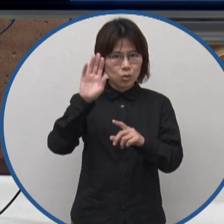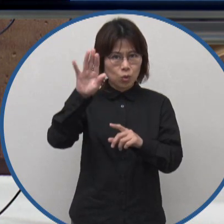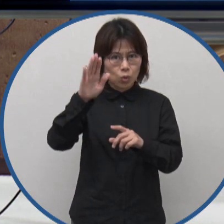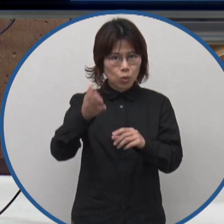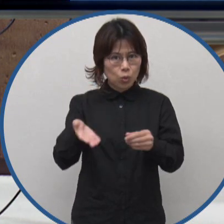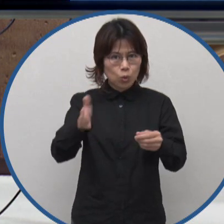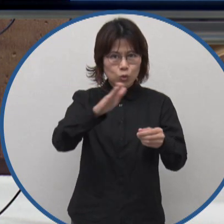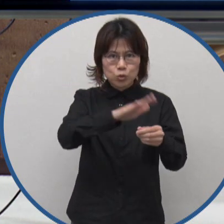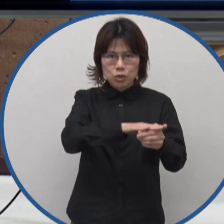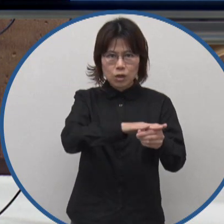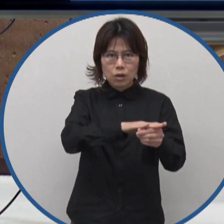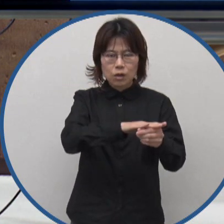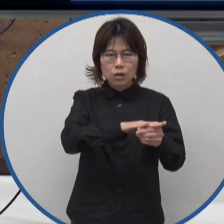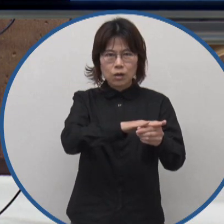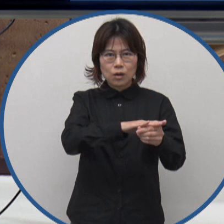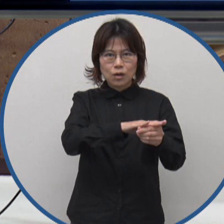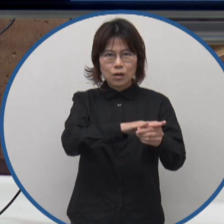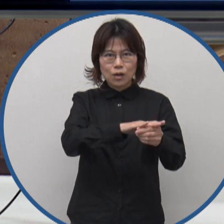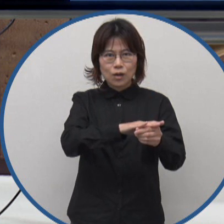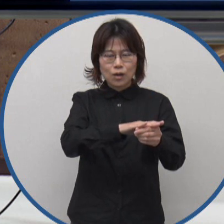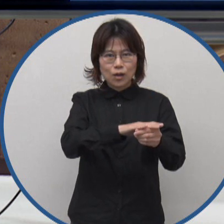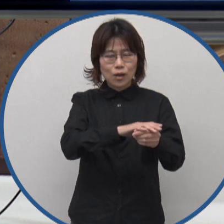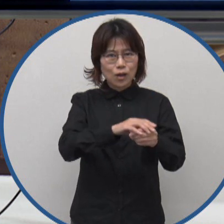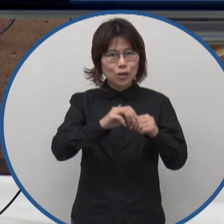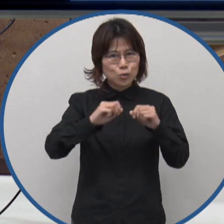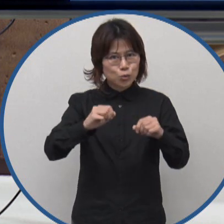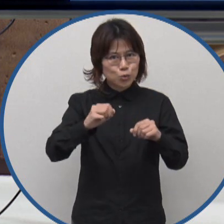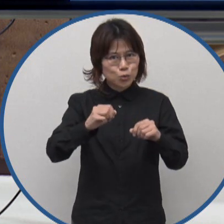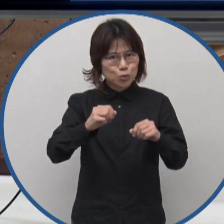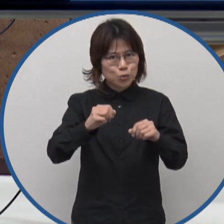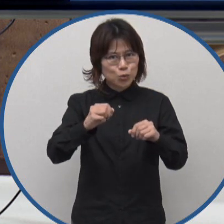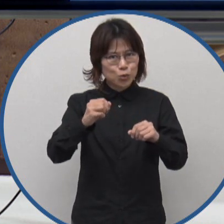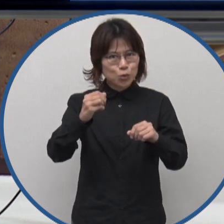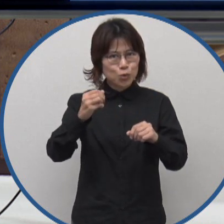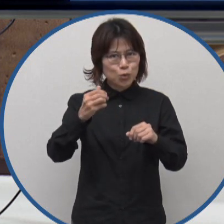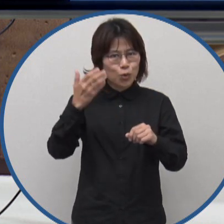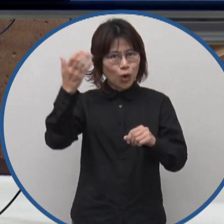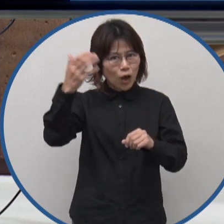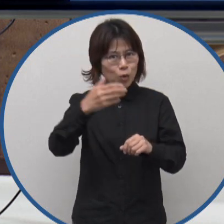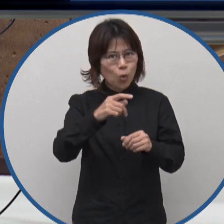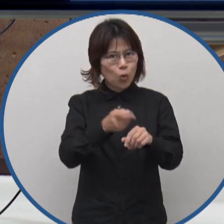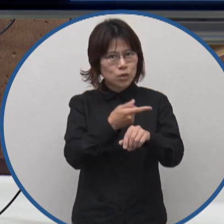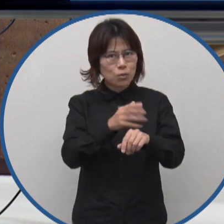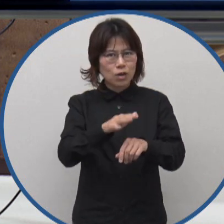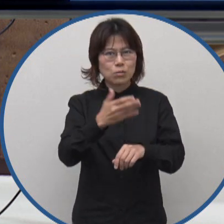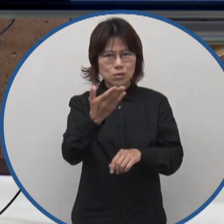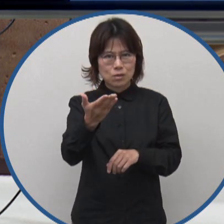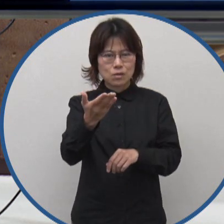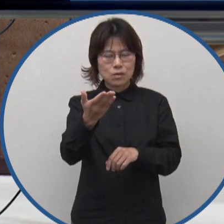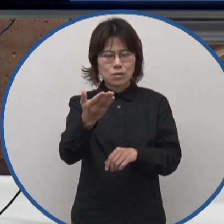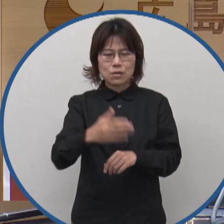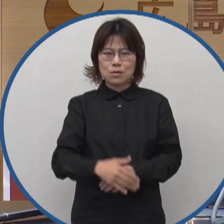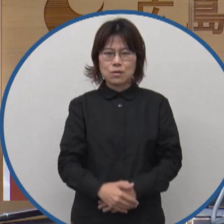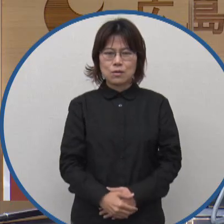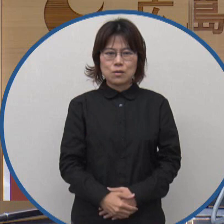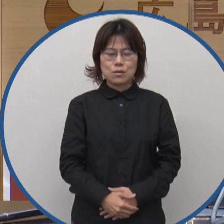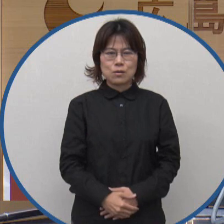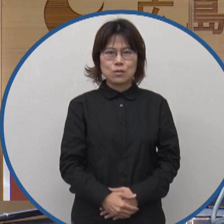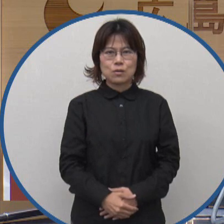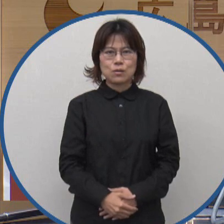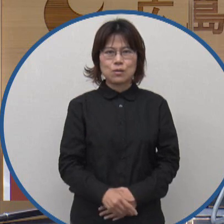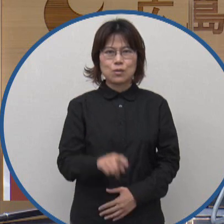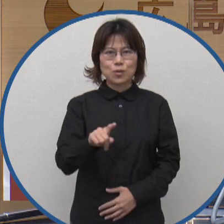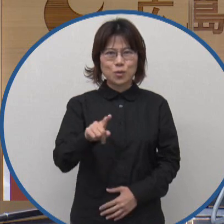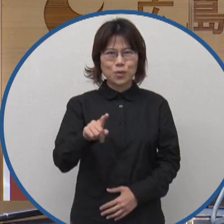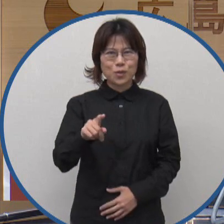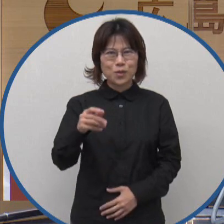加する、まあ、その辺の可能性や、あの現在そういう余地があるのか、このあたりはいかがでしょうか。 あの、まあ、